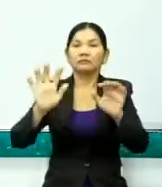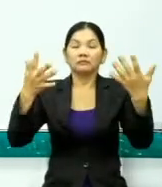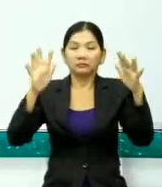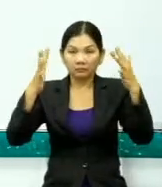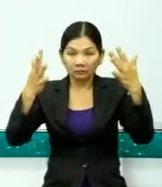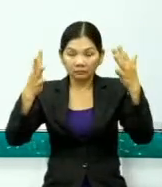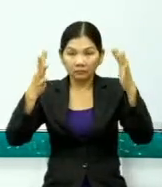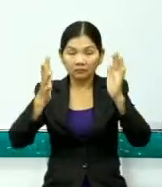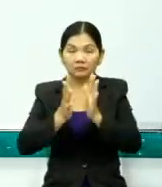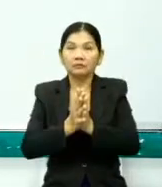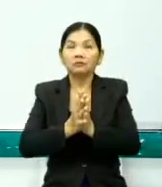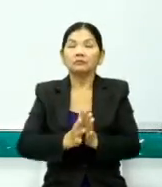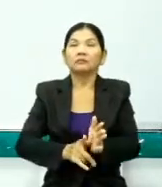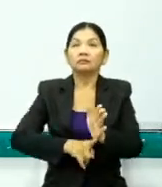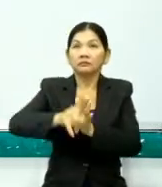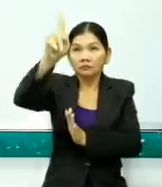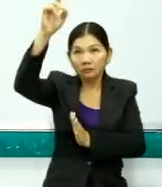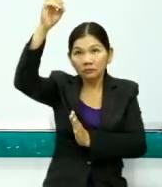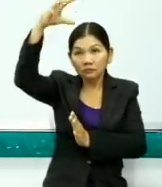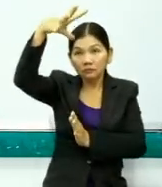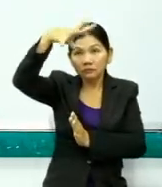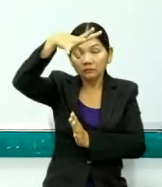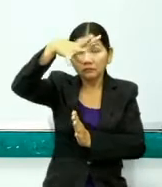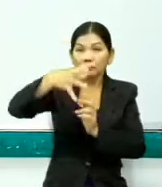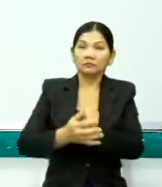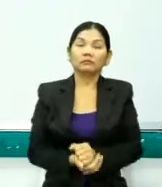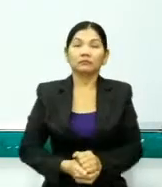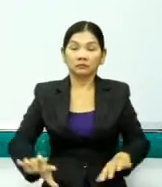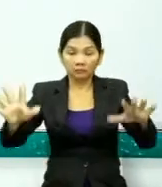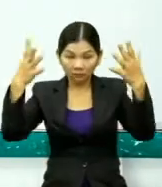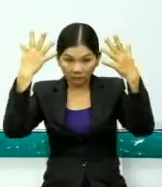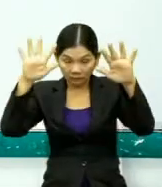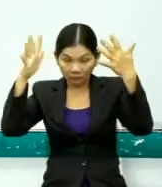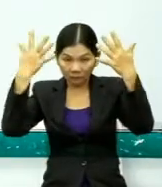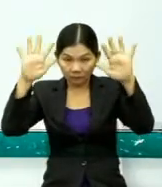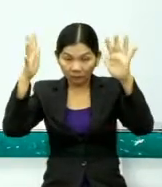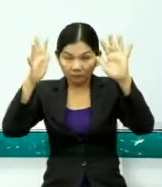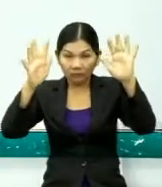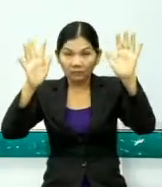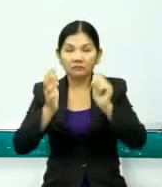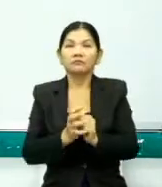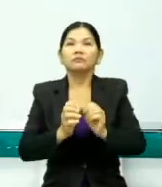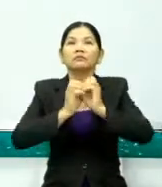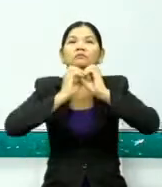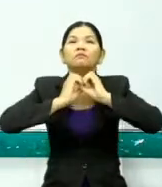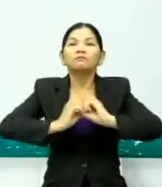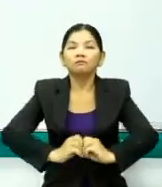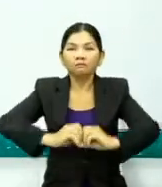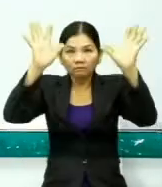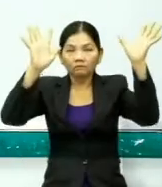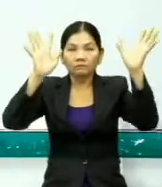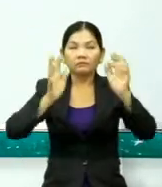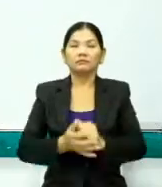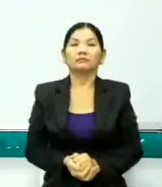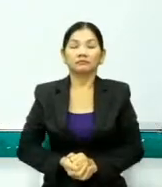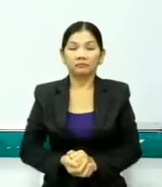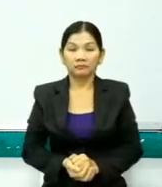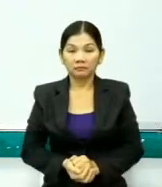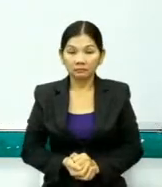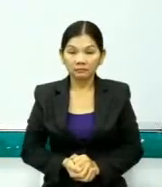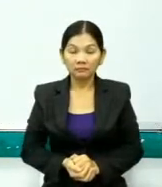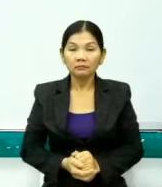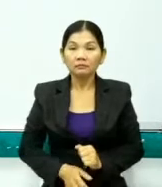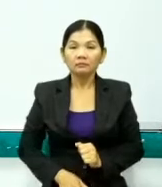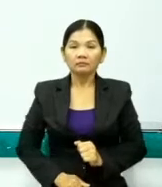mùi, tí, bầy mùi, tí, bầy đùm chạy là con tẹt đáy cho mùi nẻ